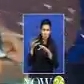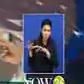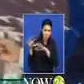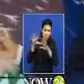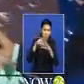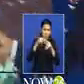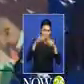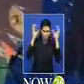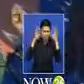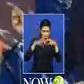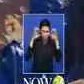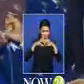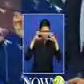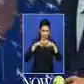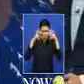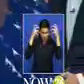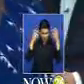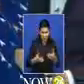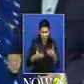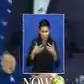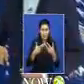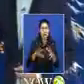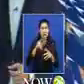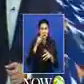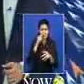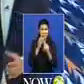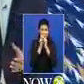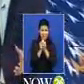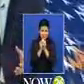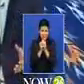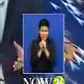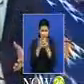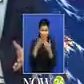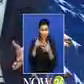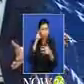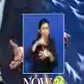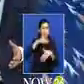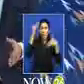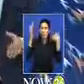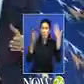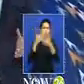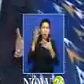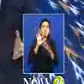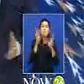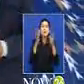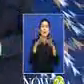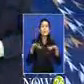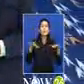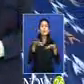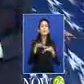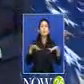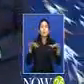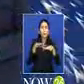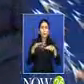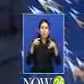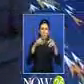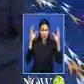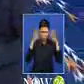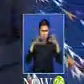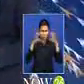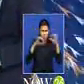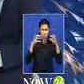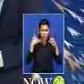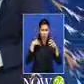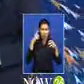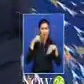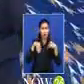ให้เกิดฝนตกหนักนะครับในขณะที่เคลื่อนไปบริเวณของพื้นที่ประเทศจีนครับจะไม่มีลมแรงครับจะเป็นแค่หย่อมความกดอากาศต่ำกําลังแรงครับและก็